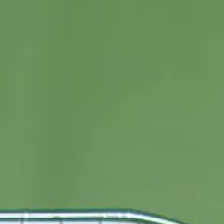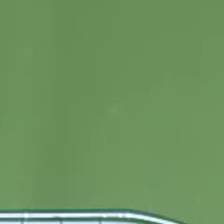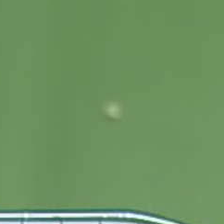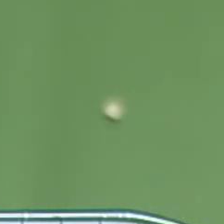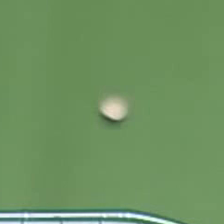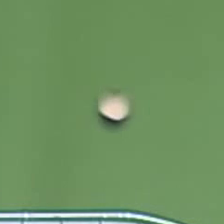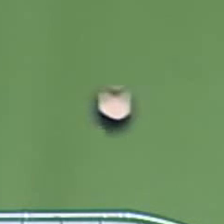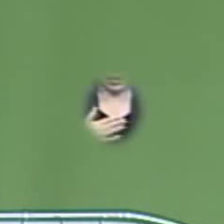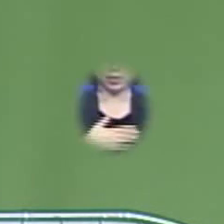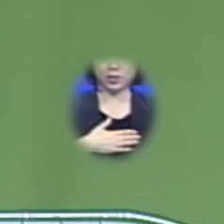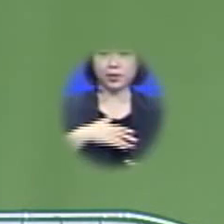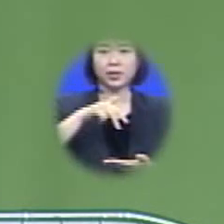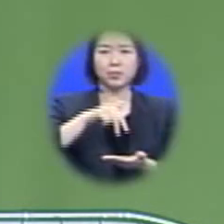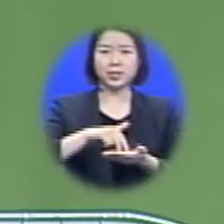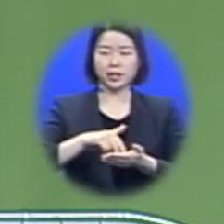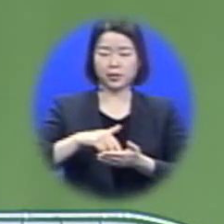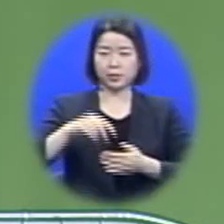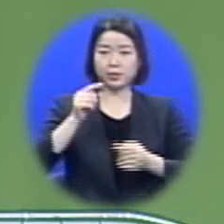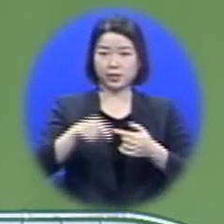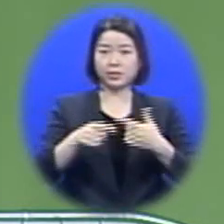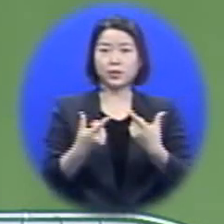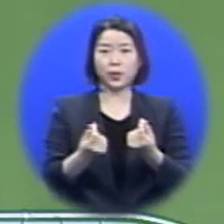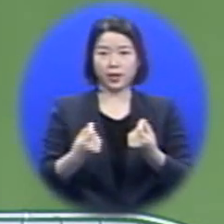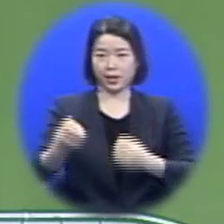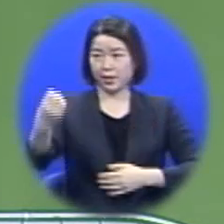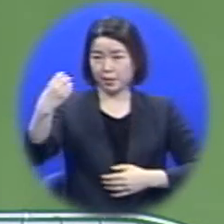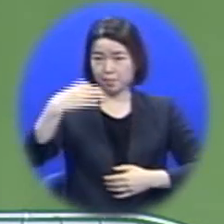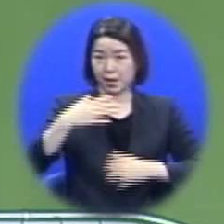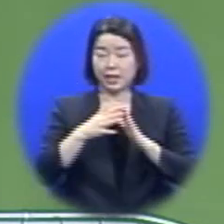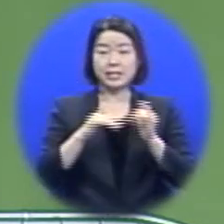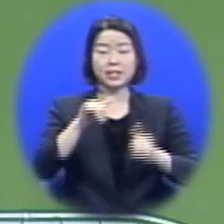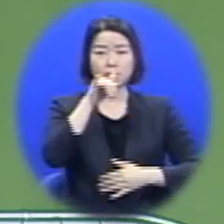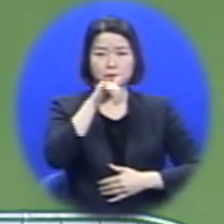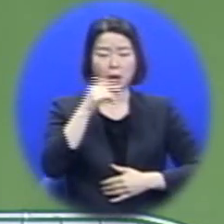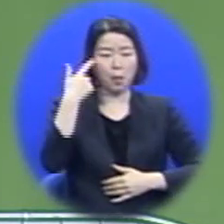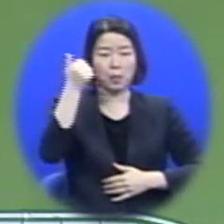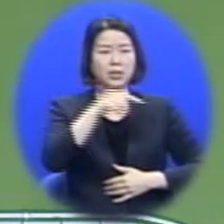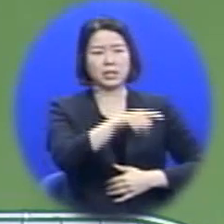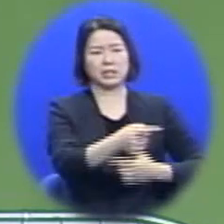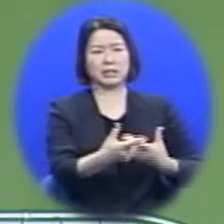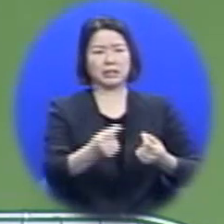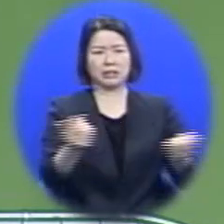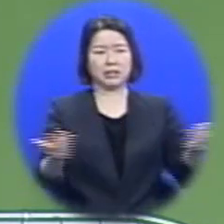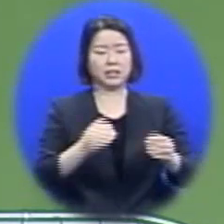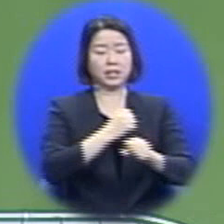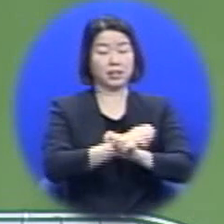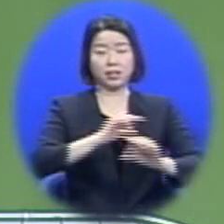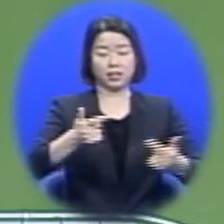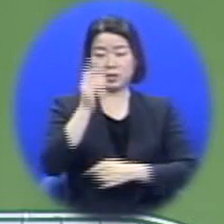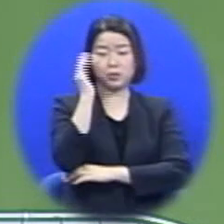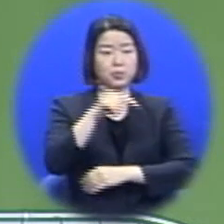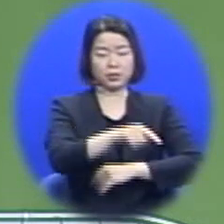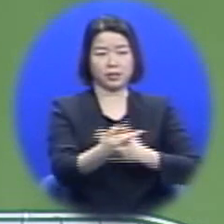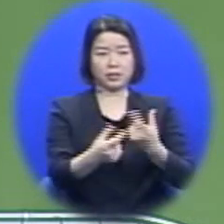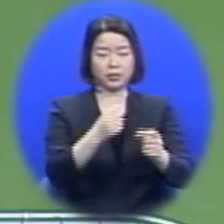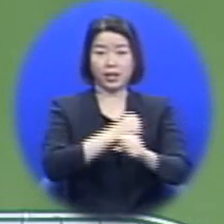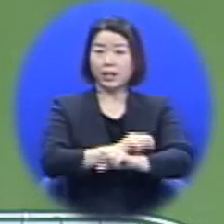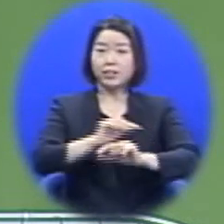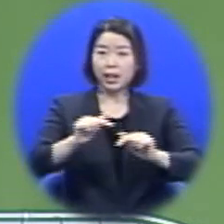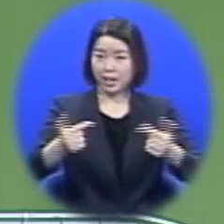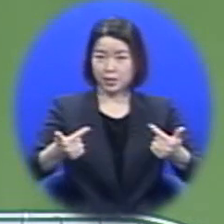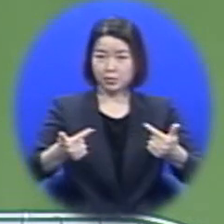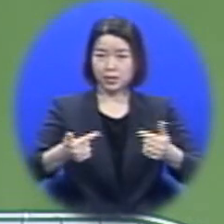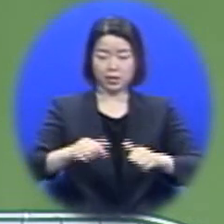아, 저에게도 그렇게 말하는 분들이 있으세요. 목사님, 목회 그렇게 하는 거 아닙니다. 설교 그렇게 하는 거 아닙니다.